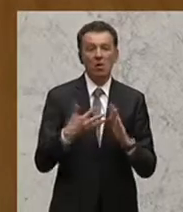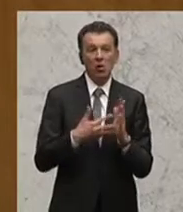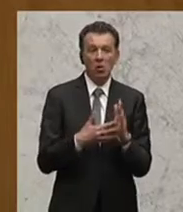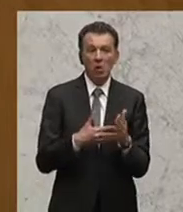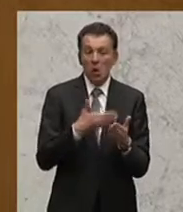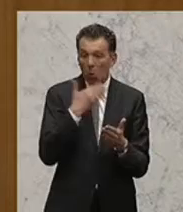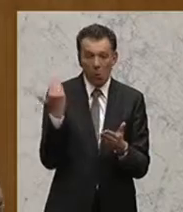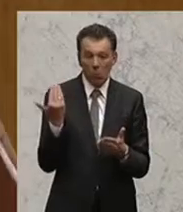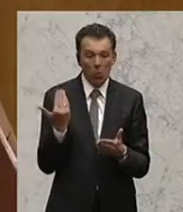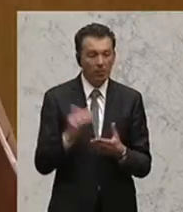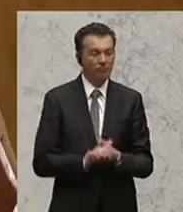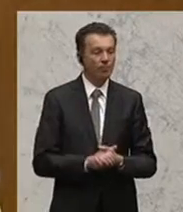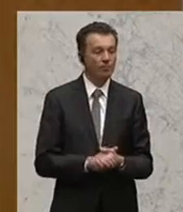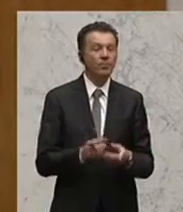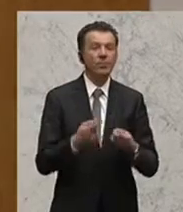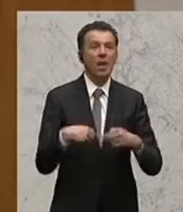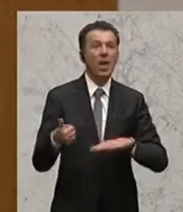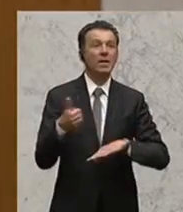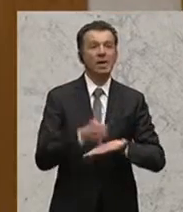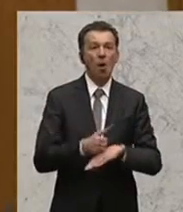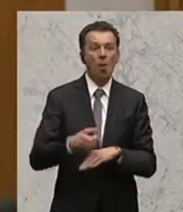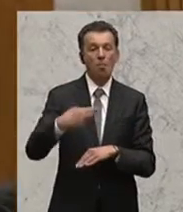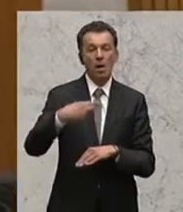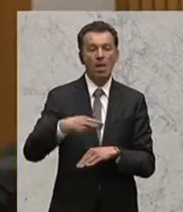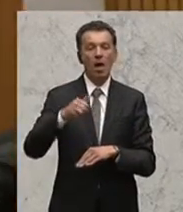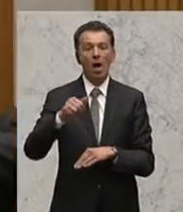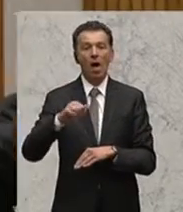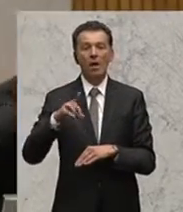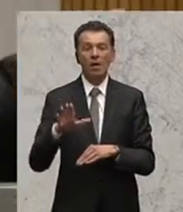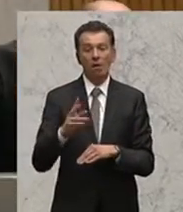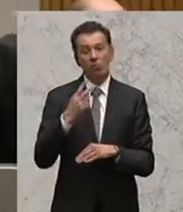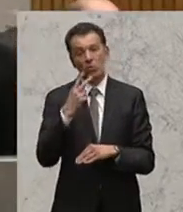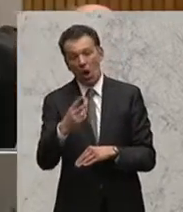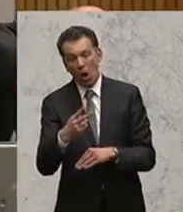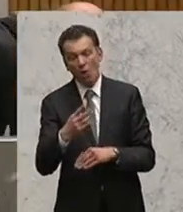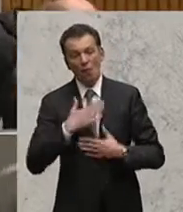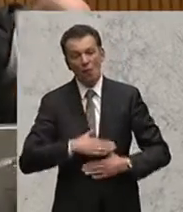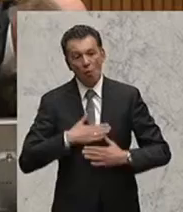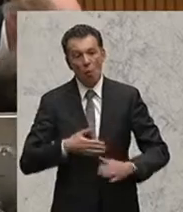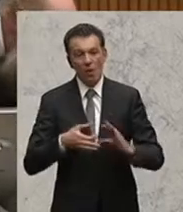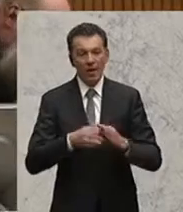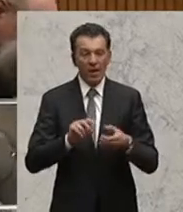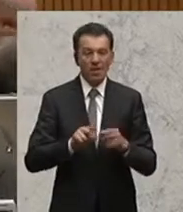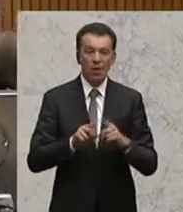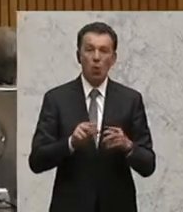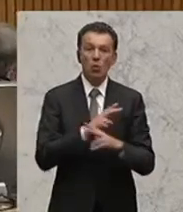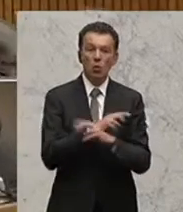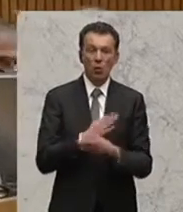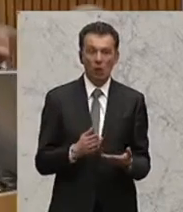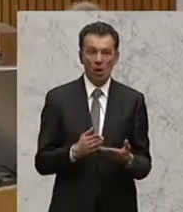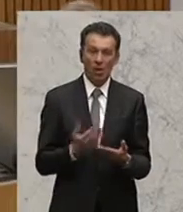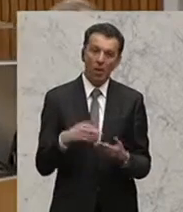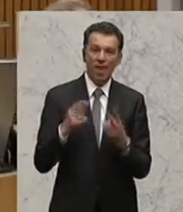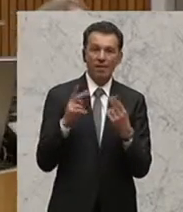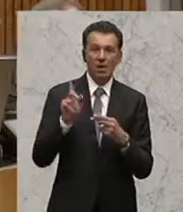Kontrolle. Hätte Landeshauptmann Haider das Wohl des Landes Kärnten und der Republik Österreich über jenes